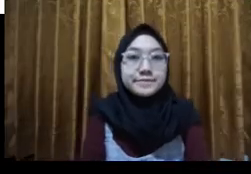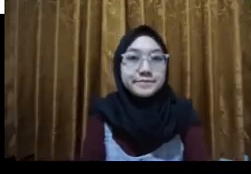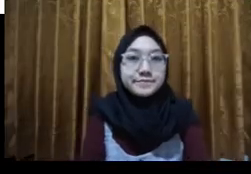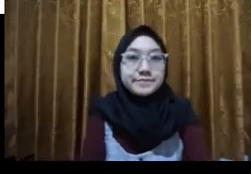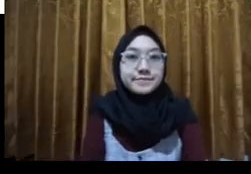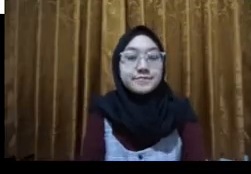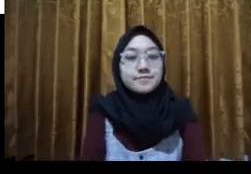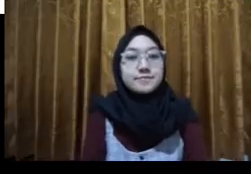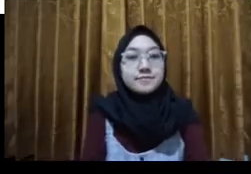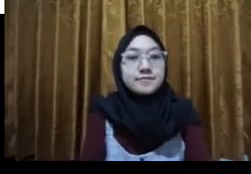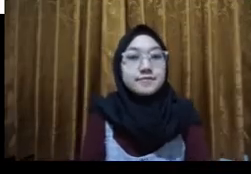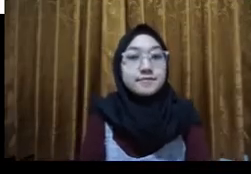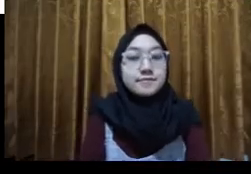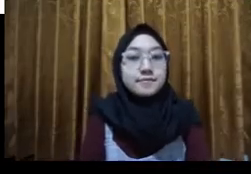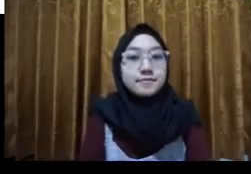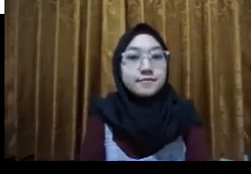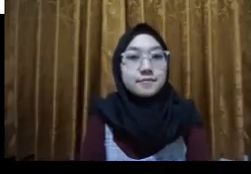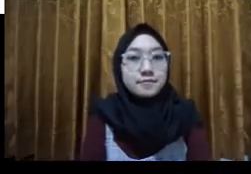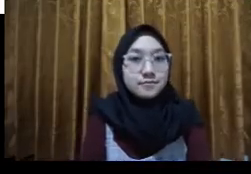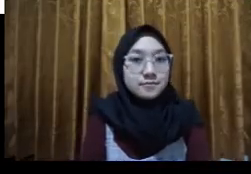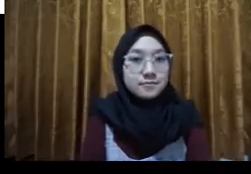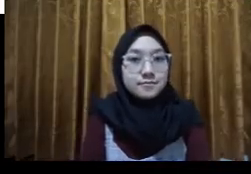Capture status berhenti. Stop recording pada 1 gabungan.